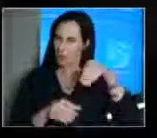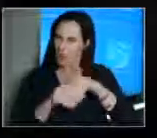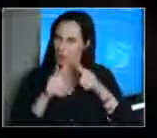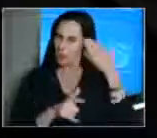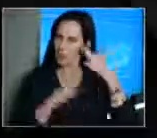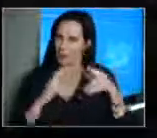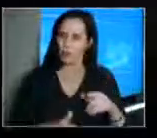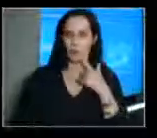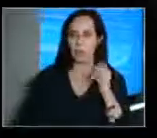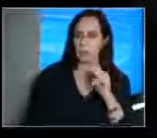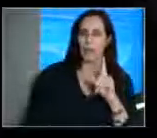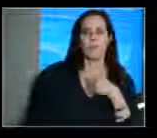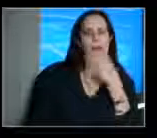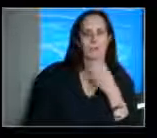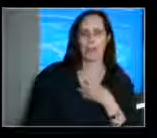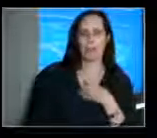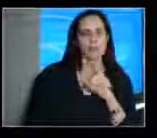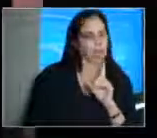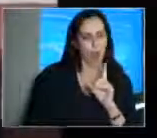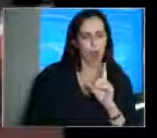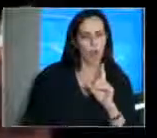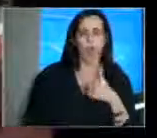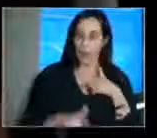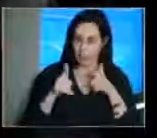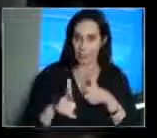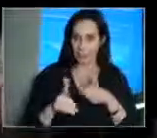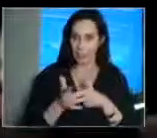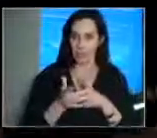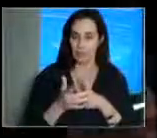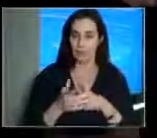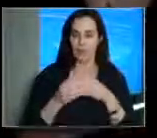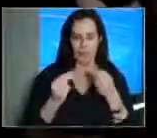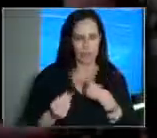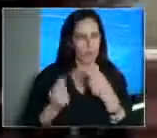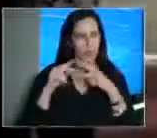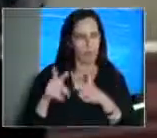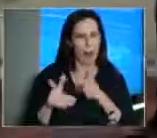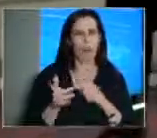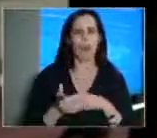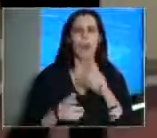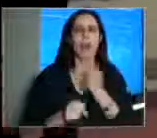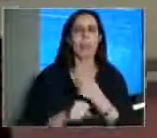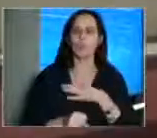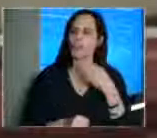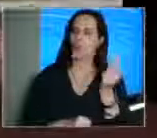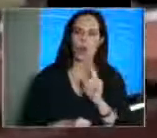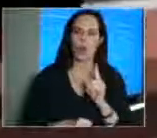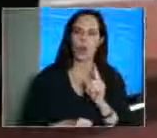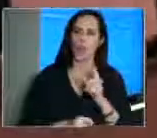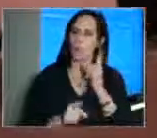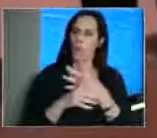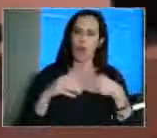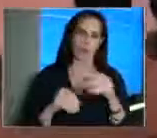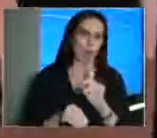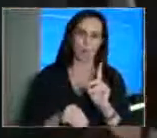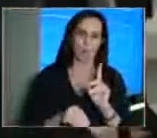נכון? כן, אבל לצערי לא. זאת אומרת, נלחמתי בקרב הזה, ותכף נחזור לזה. העבודה שלי לא הייתה מול